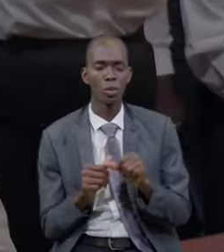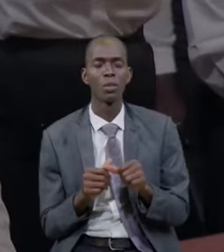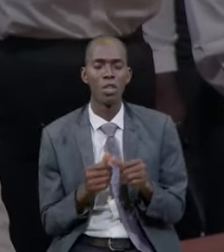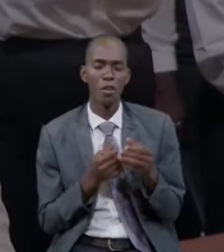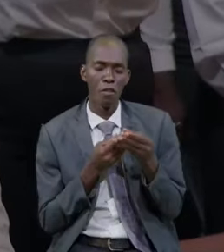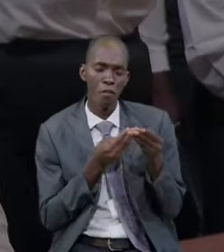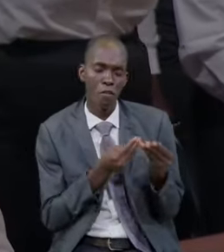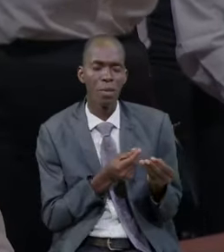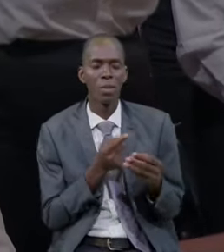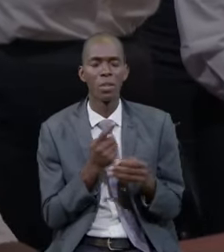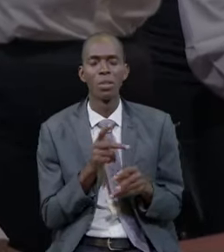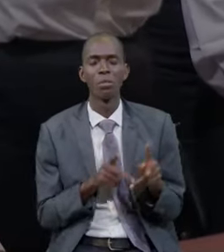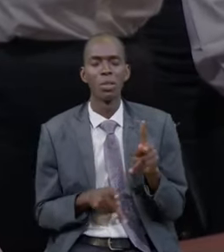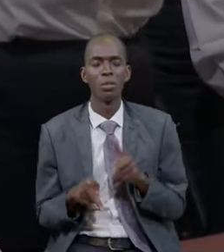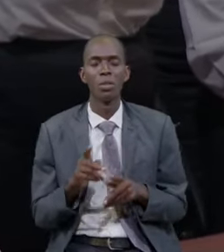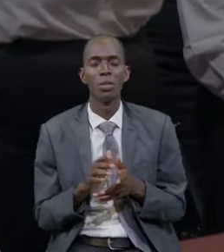Nourris-les.